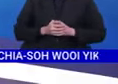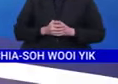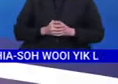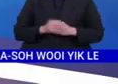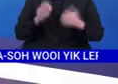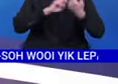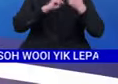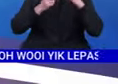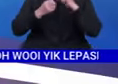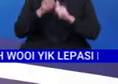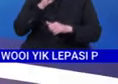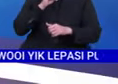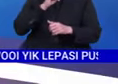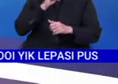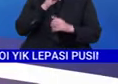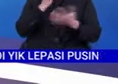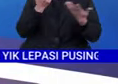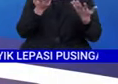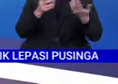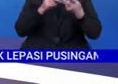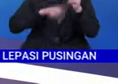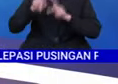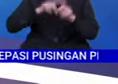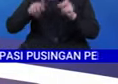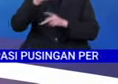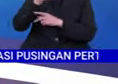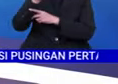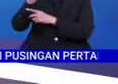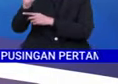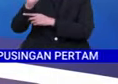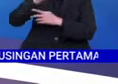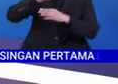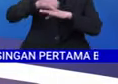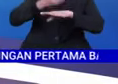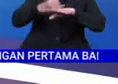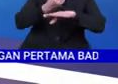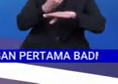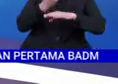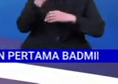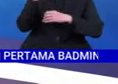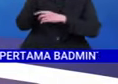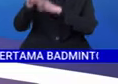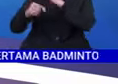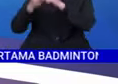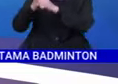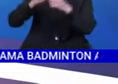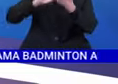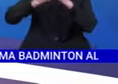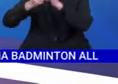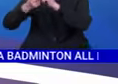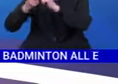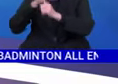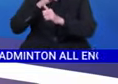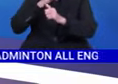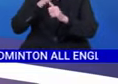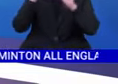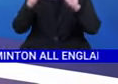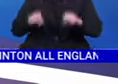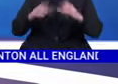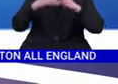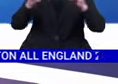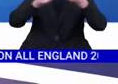Hai masalah bekalan air yang dialami penduduk pada sungai retang dicontoh selama 20 tahun dicapai dapat diselesaikan